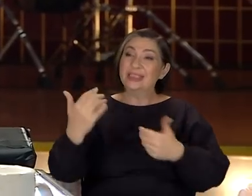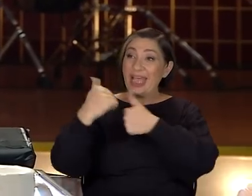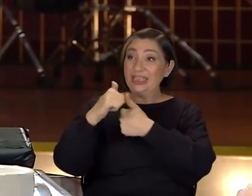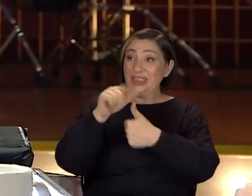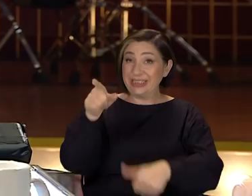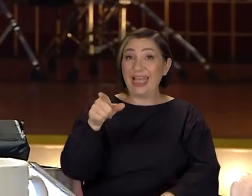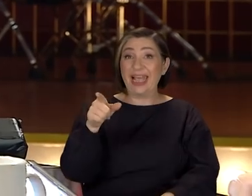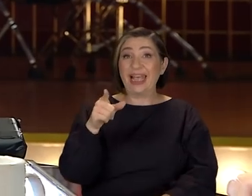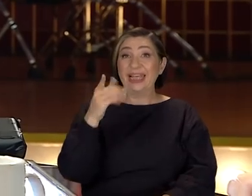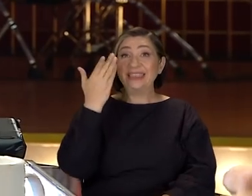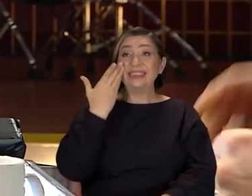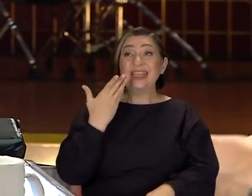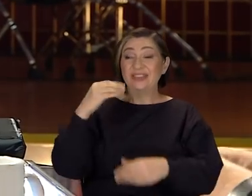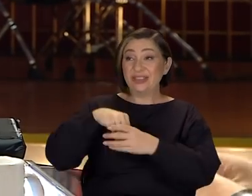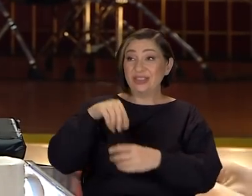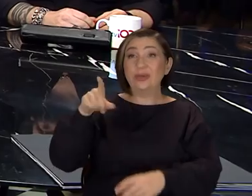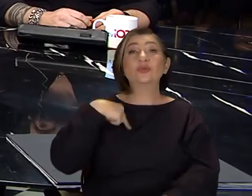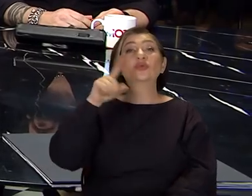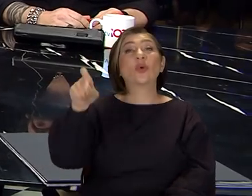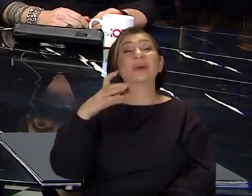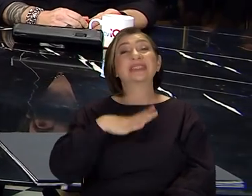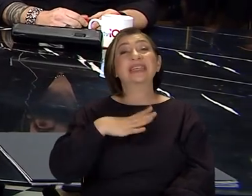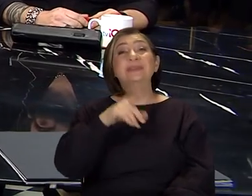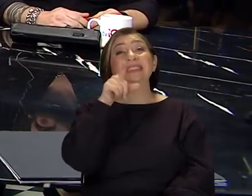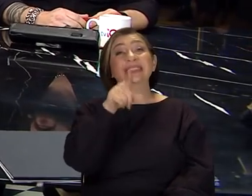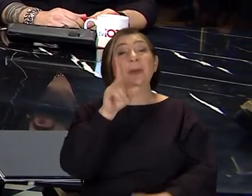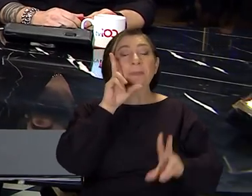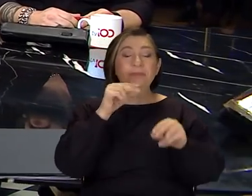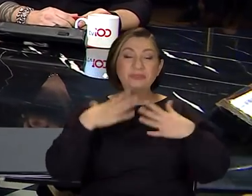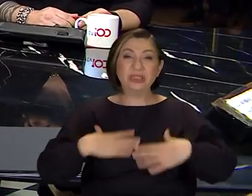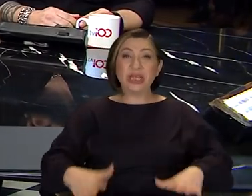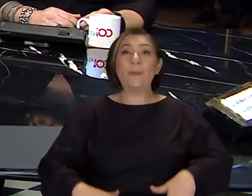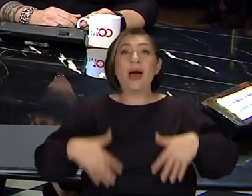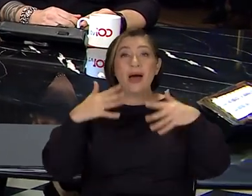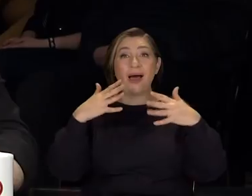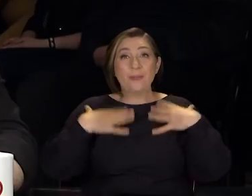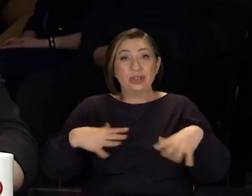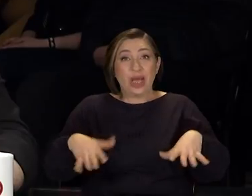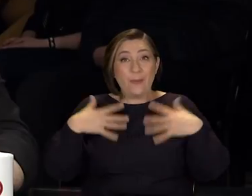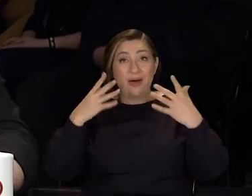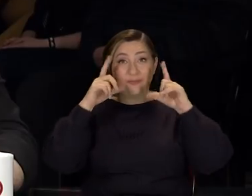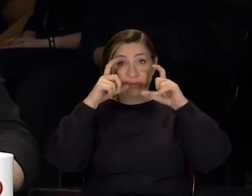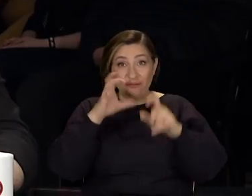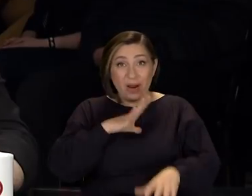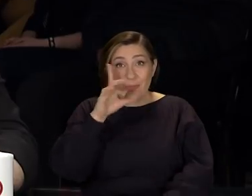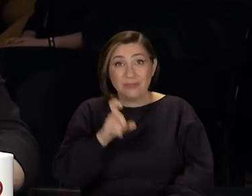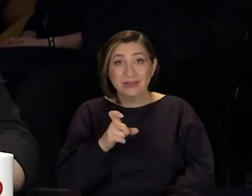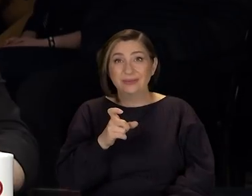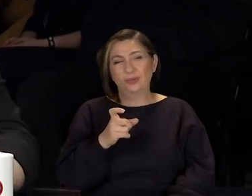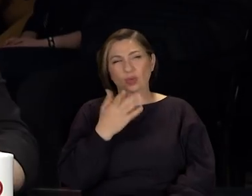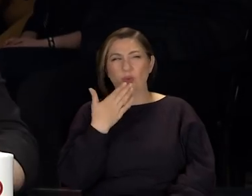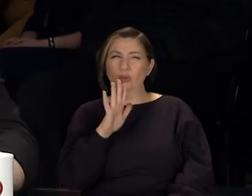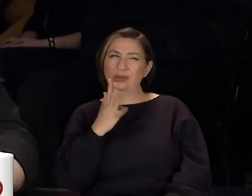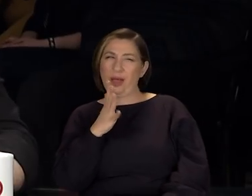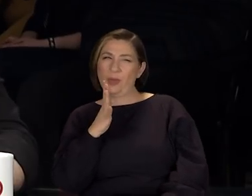ki seyircilerimiz arasında, ama ona da sormak isterim. Senin pijamalı bir halin var mı? Bir fotoğrafın filan acaba? Yoktur